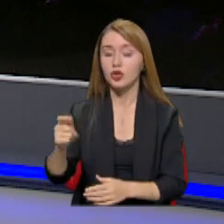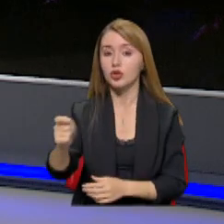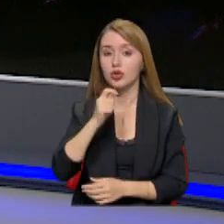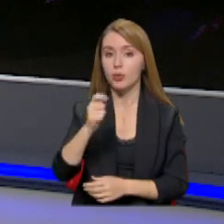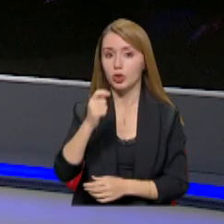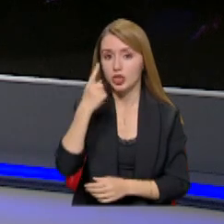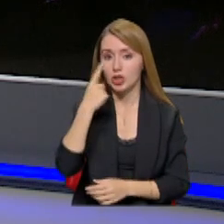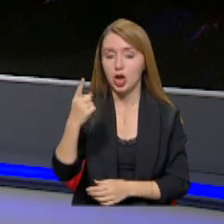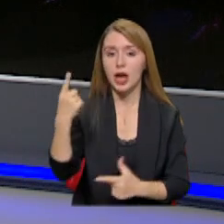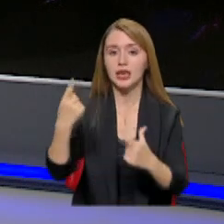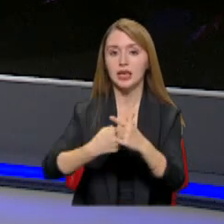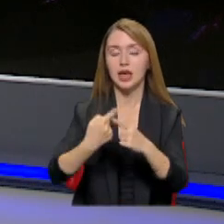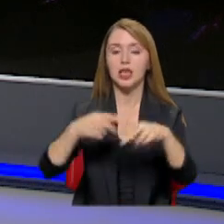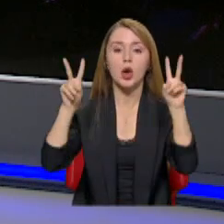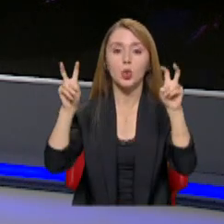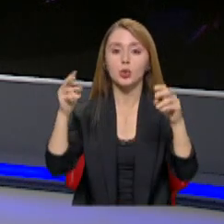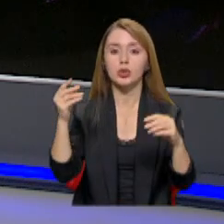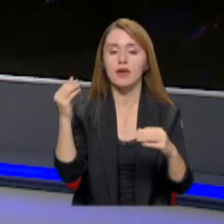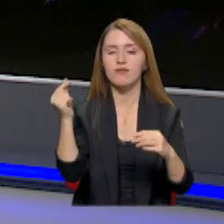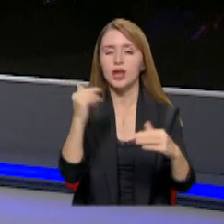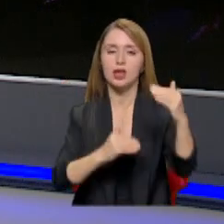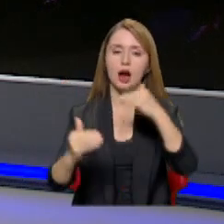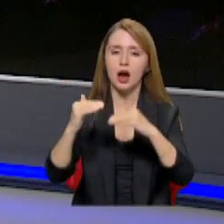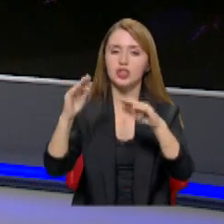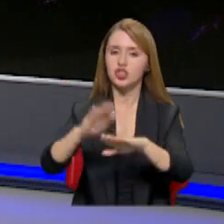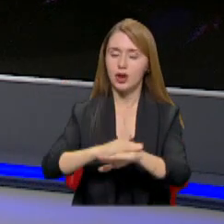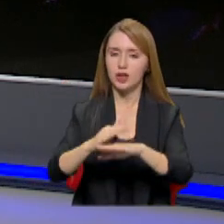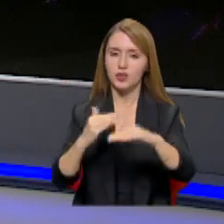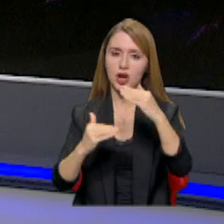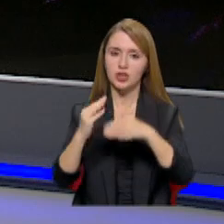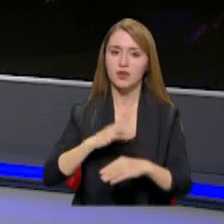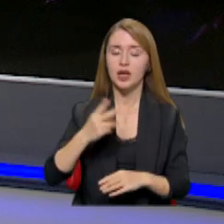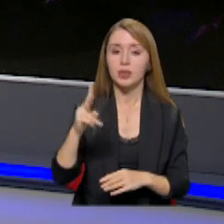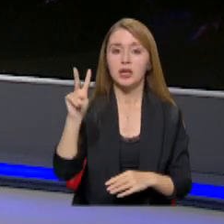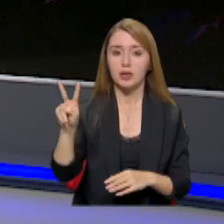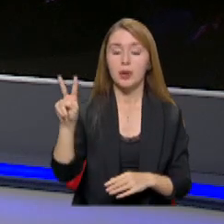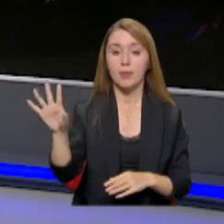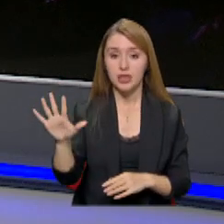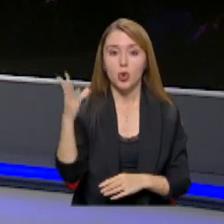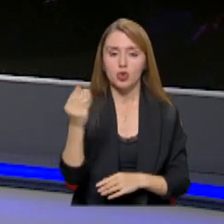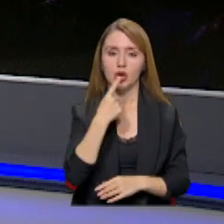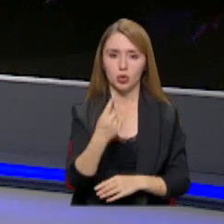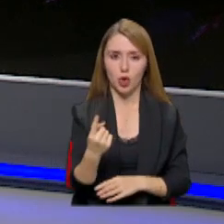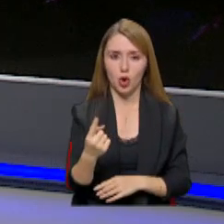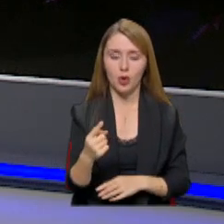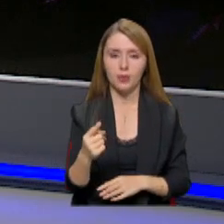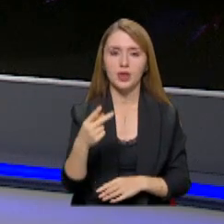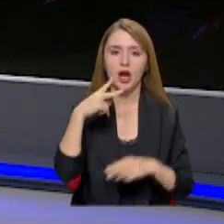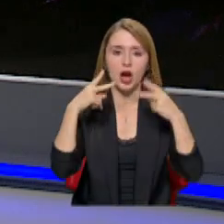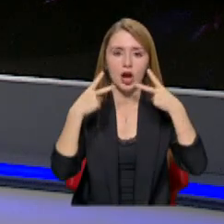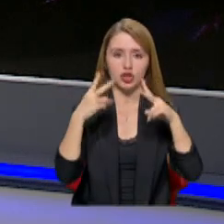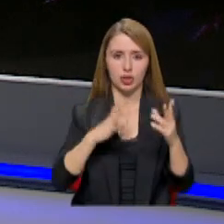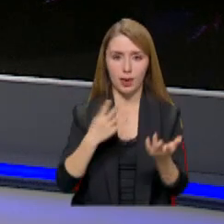röportajda k konusunda fiyat artışlarının yavaşlamasını 2025'te göreceğiz şeklinde bir ifade